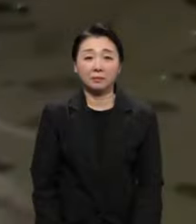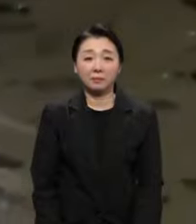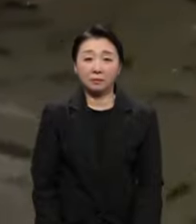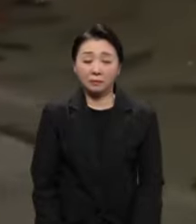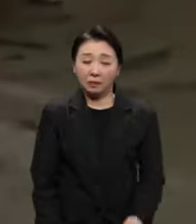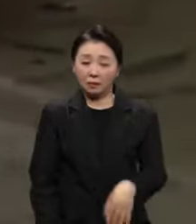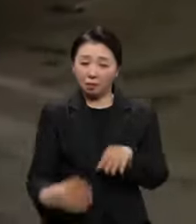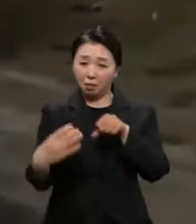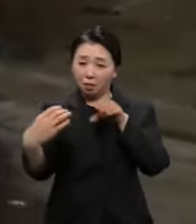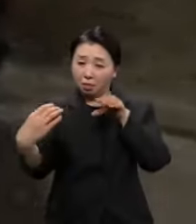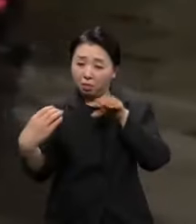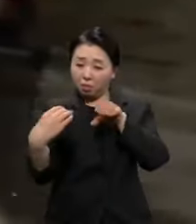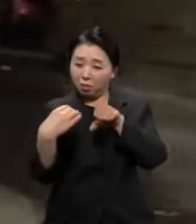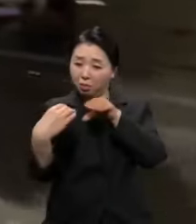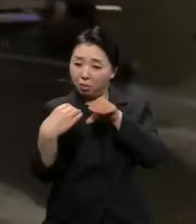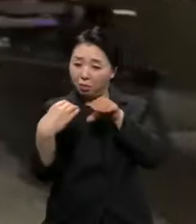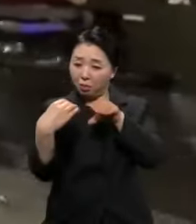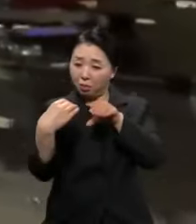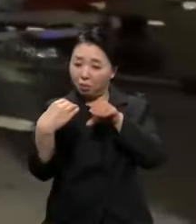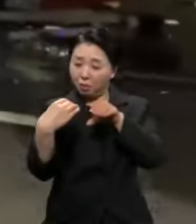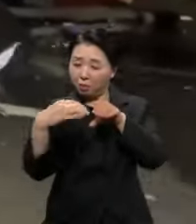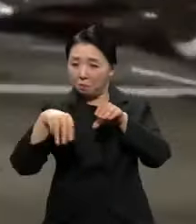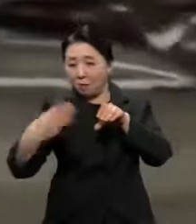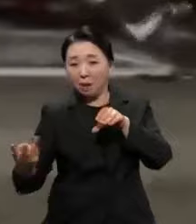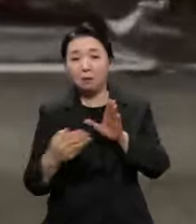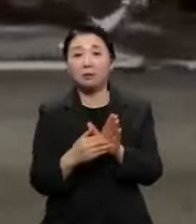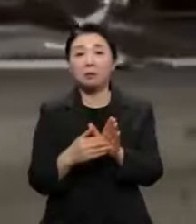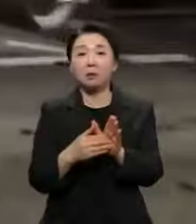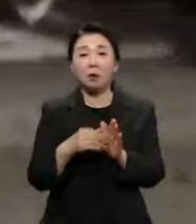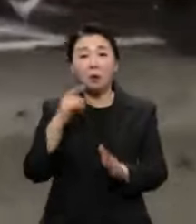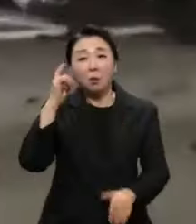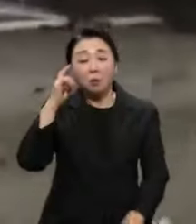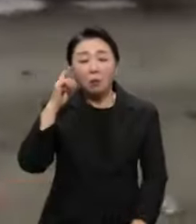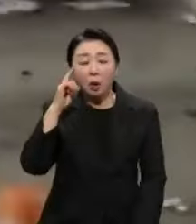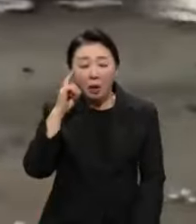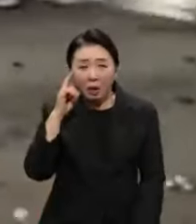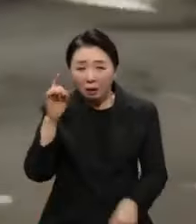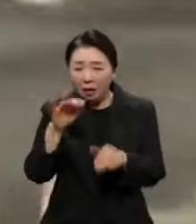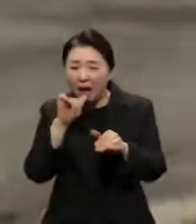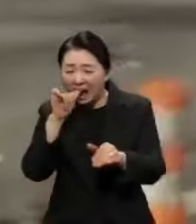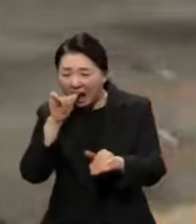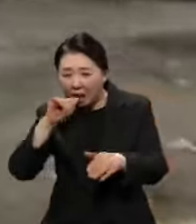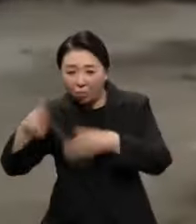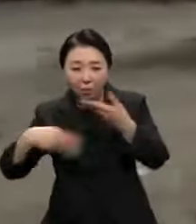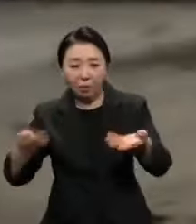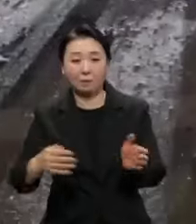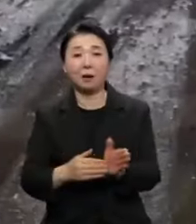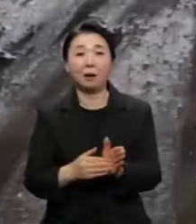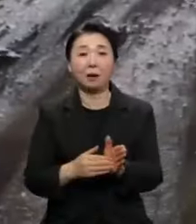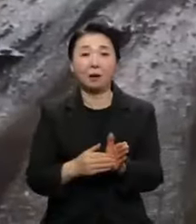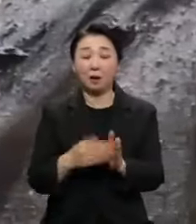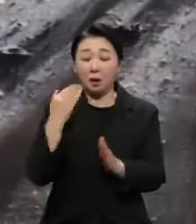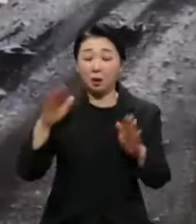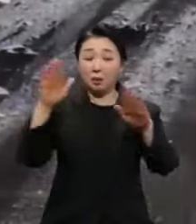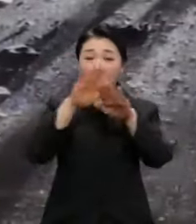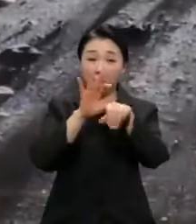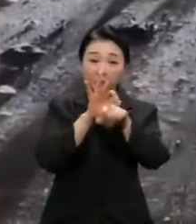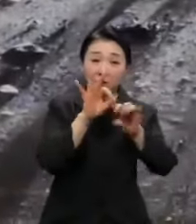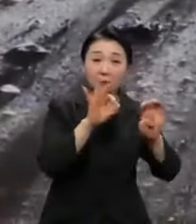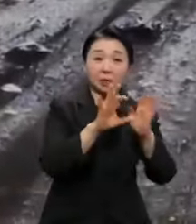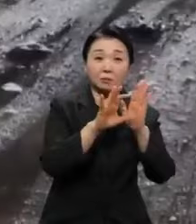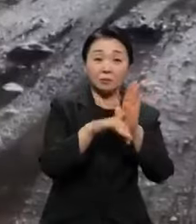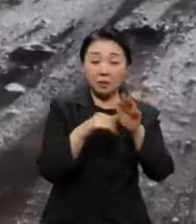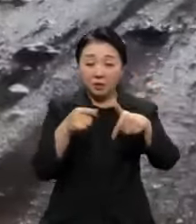도로에 승용차가 넘어져 있습니다 주변에는 철제 구조물이 나인입니다 어젯밤 10시 4분쯤 인천